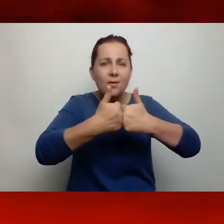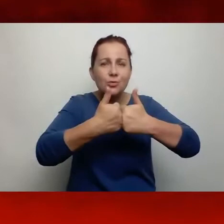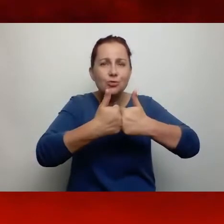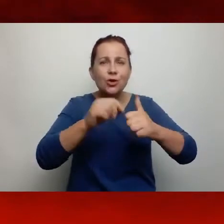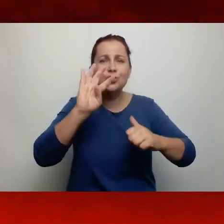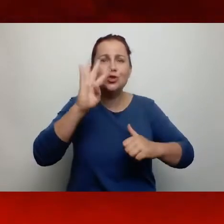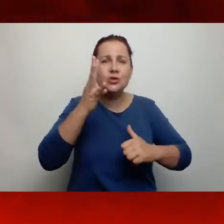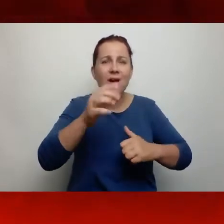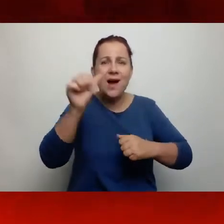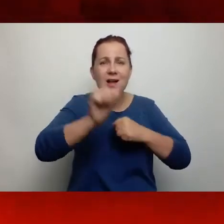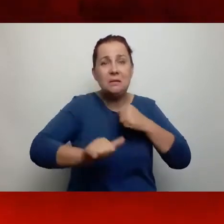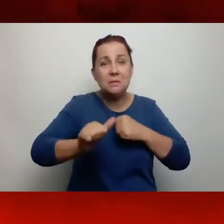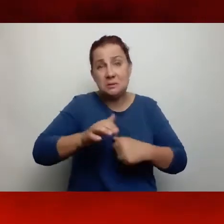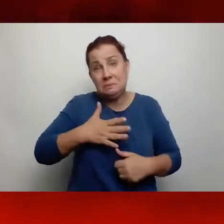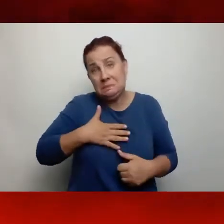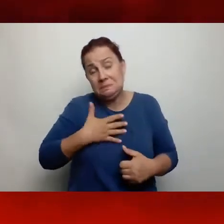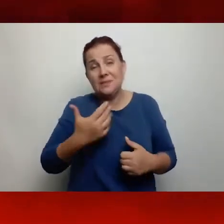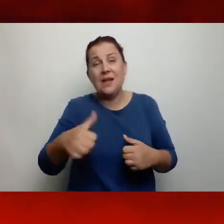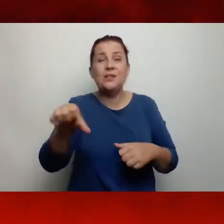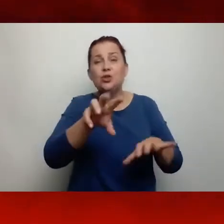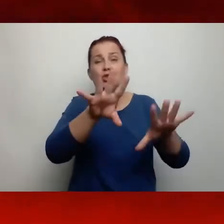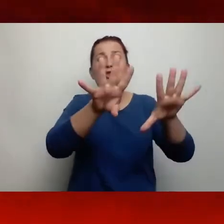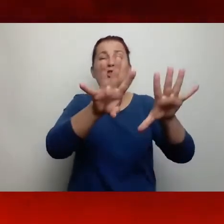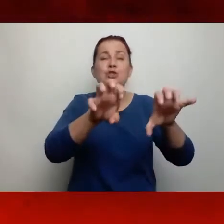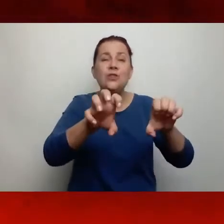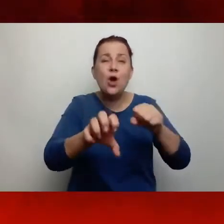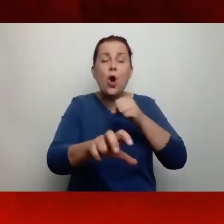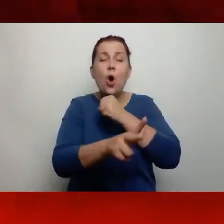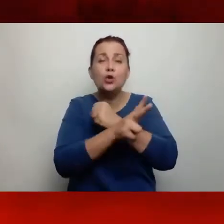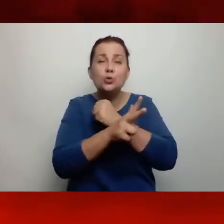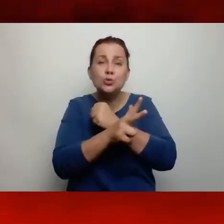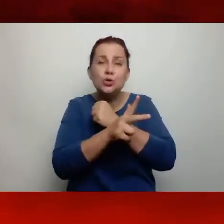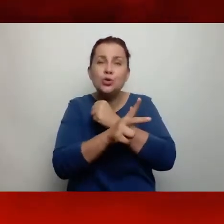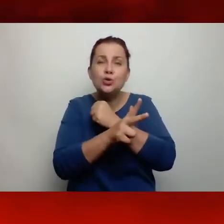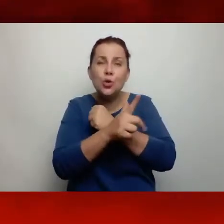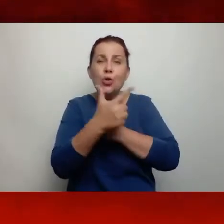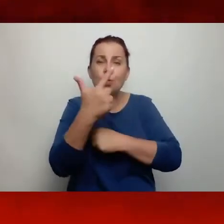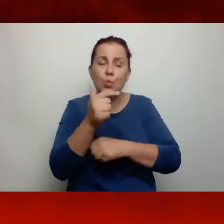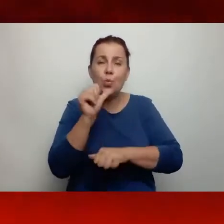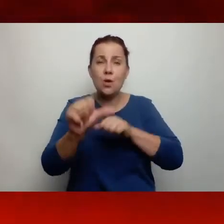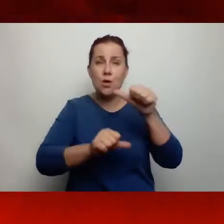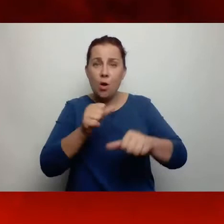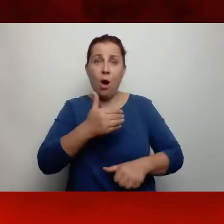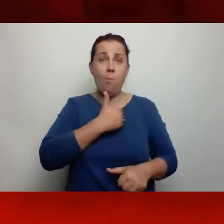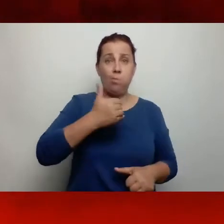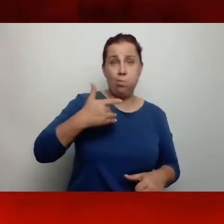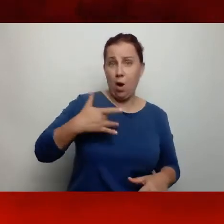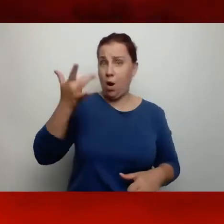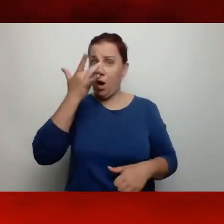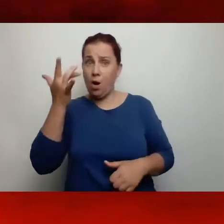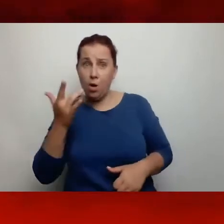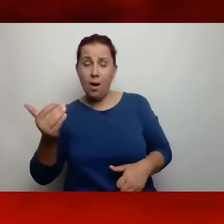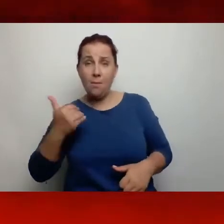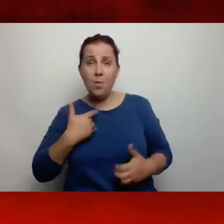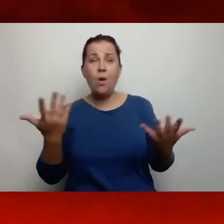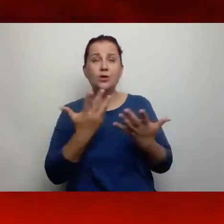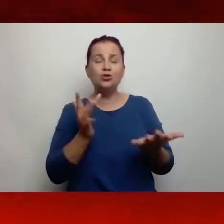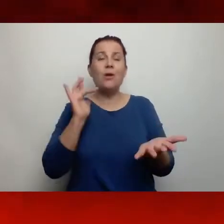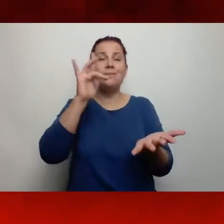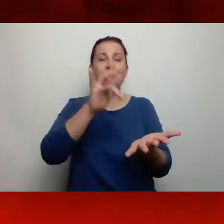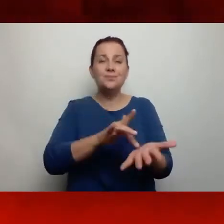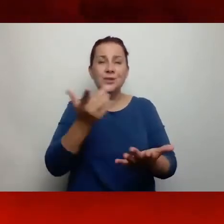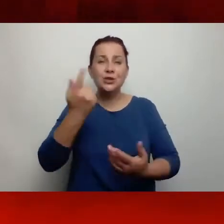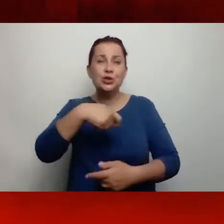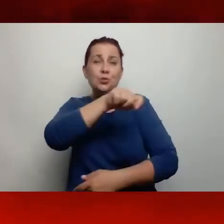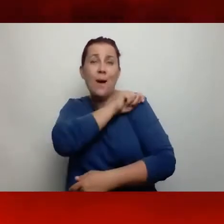4 lipca, tak mi się wydaje, 1982 roku między Polską a Związkiem Radzieckim podczas mundialu w Hiszpanii, kiedy